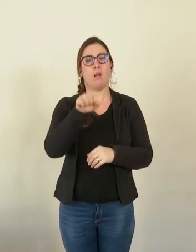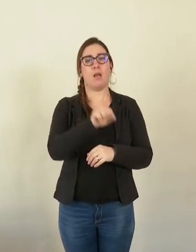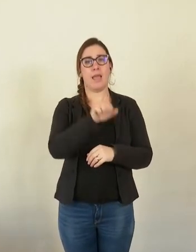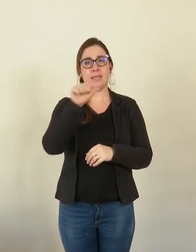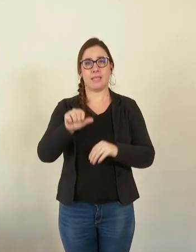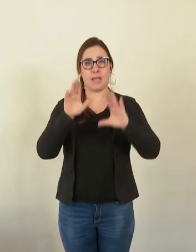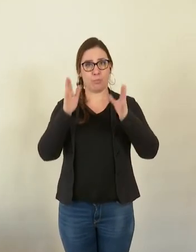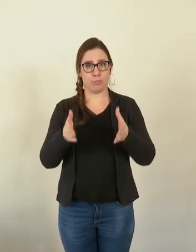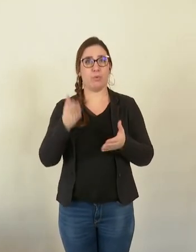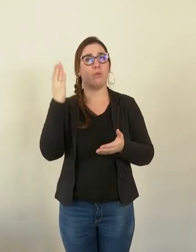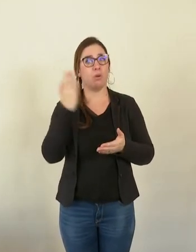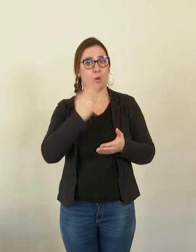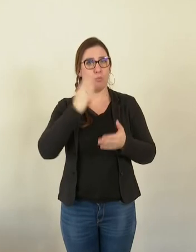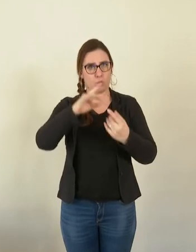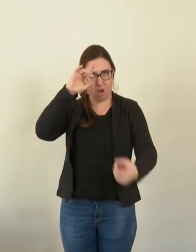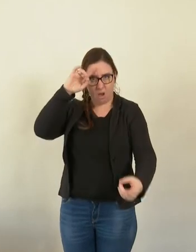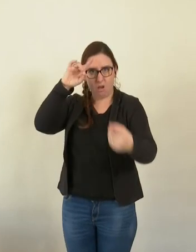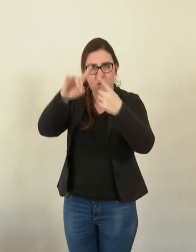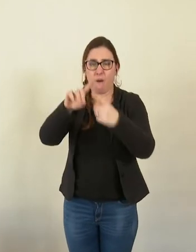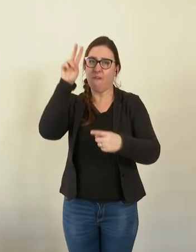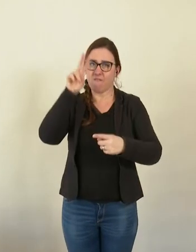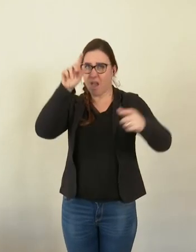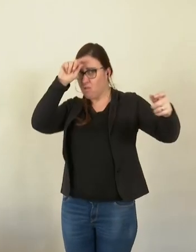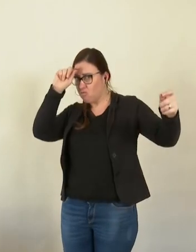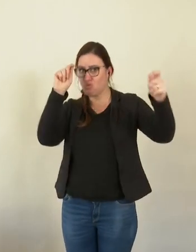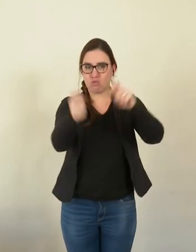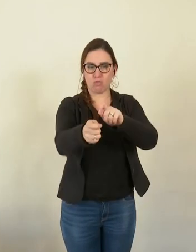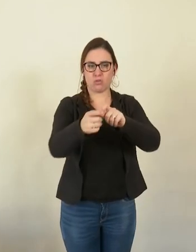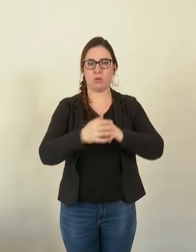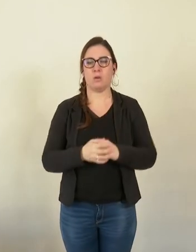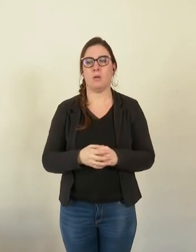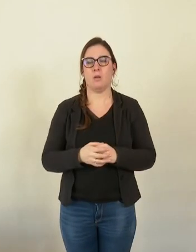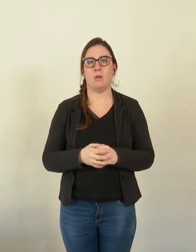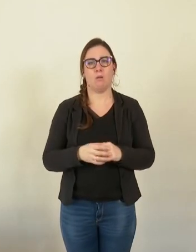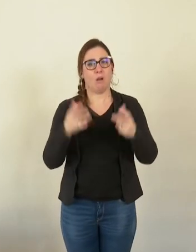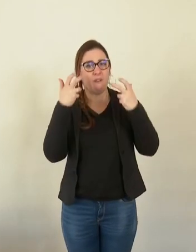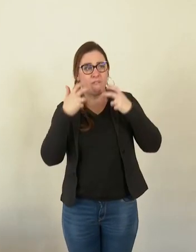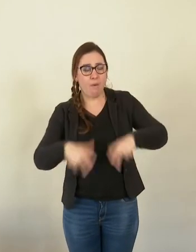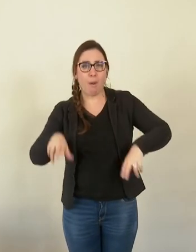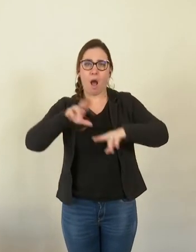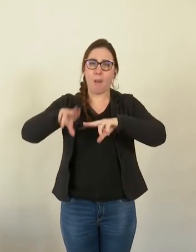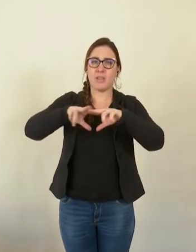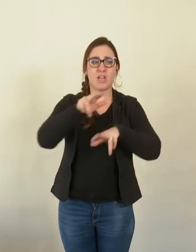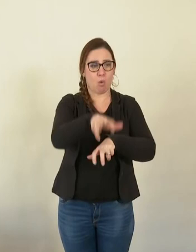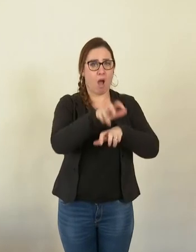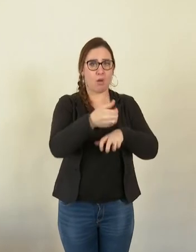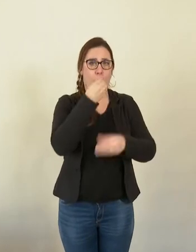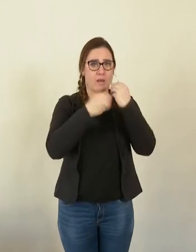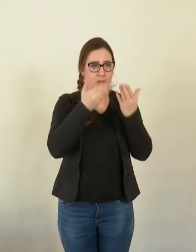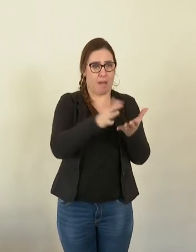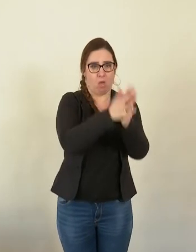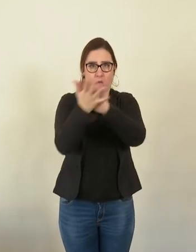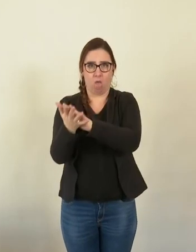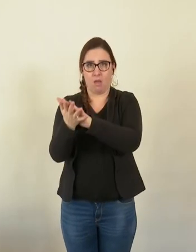l'alimentation exige une ambition réellement transformatrice il ne s'agit pas d'aménager le système agroalimentaire actuel il